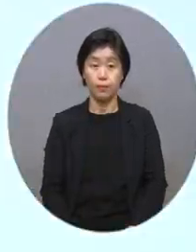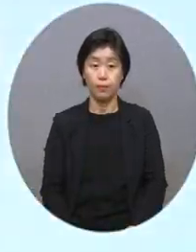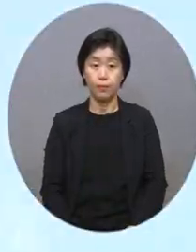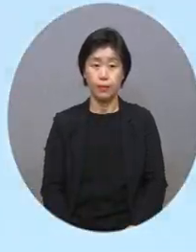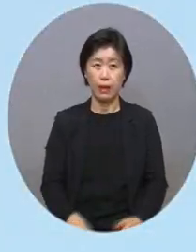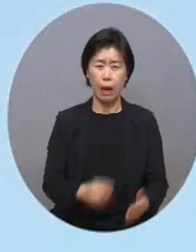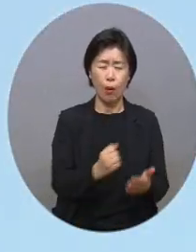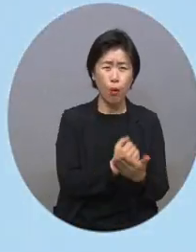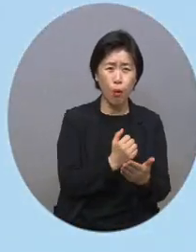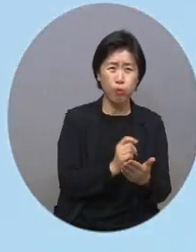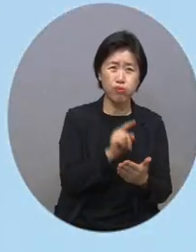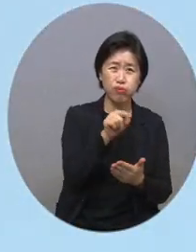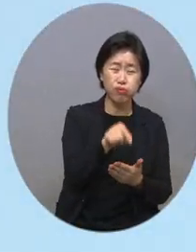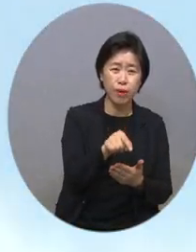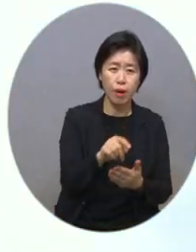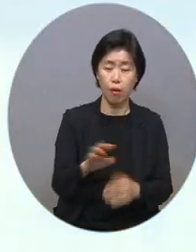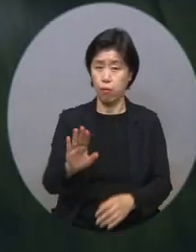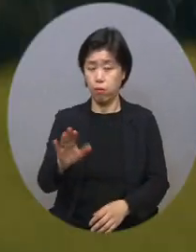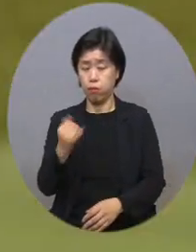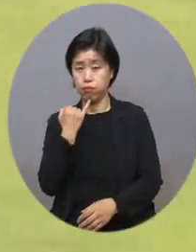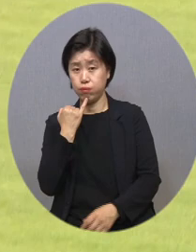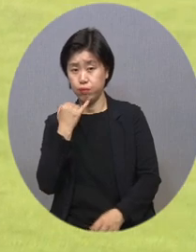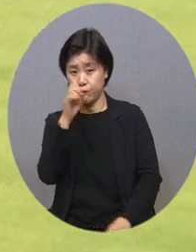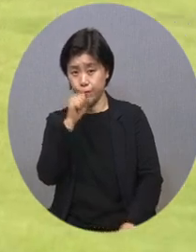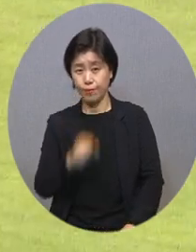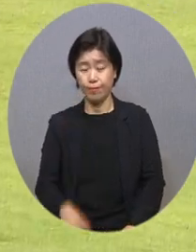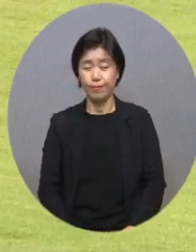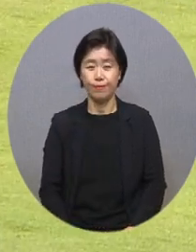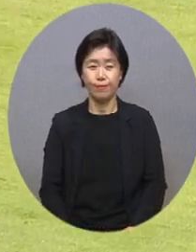아이고, 오, 오늘 왜 이렇게 땡기냐? 좋아.